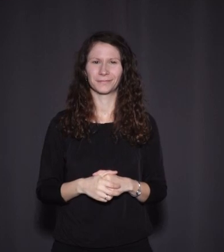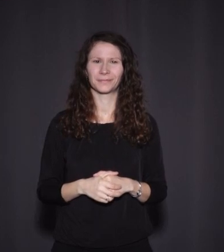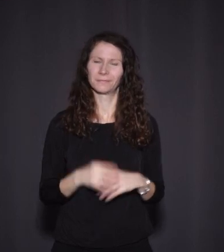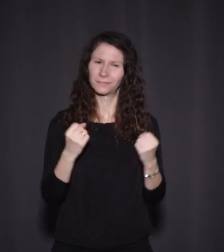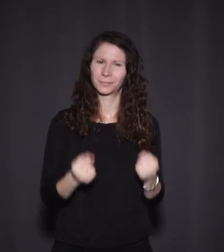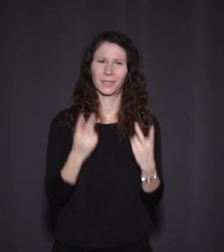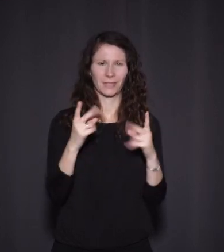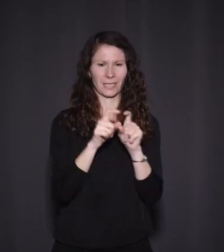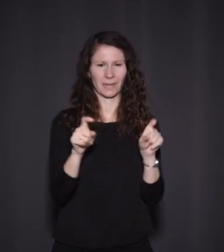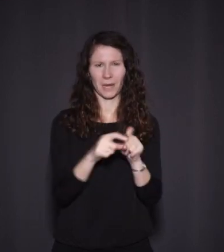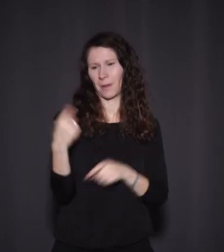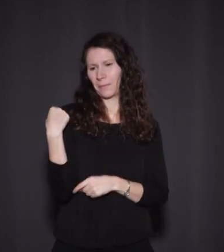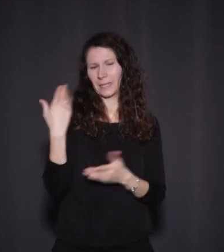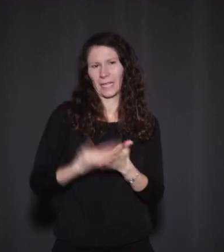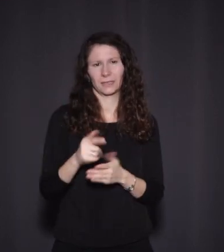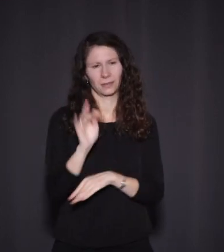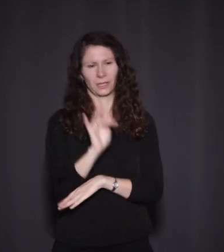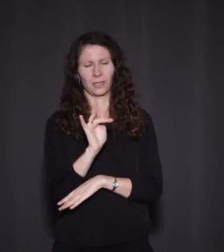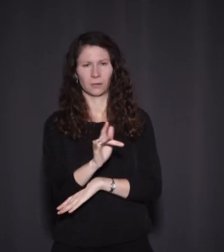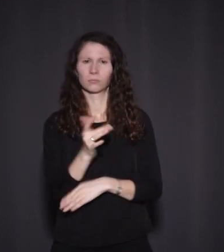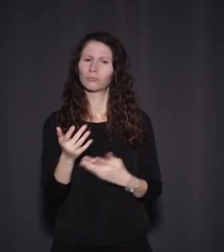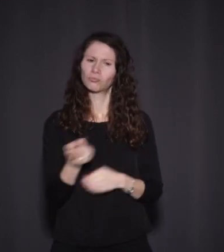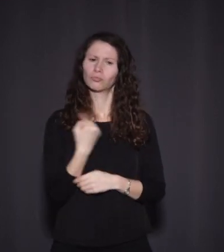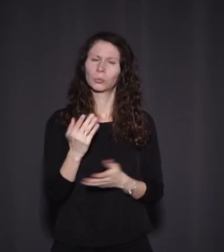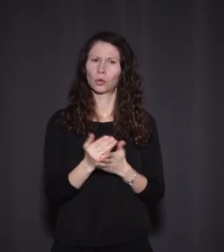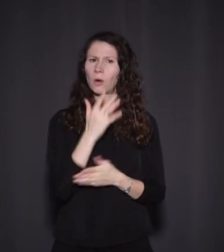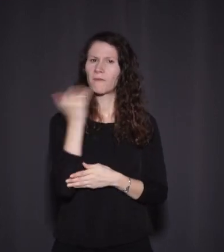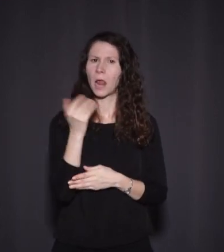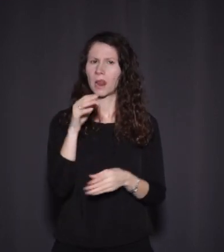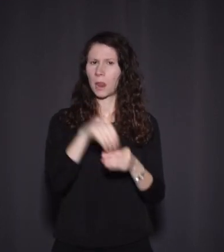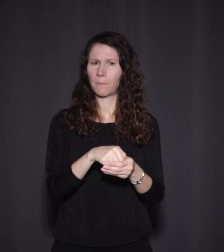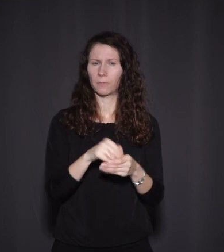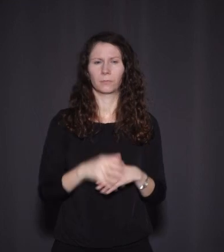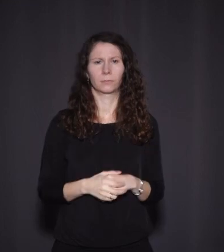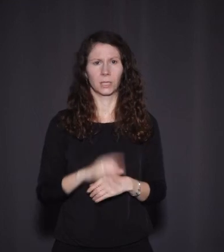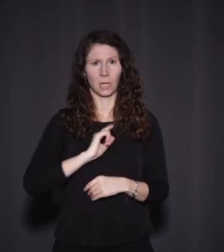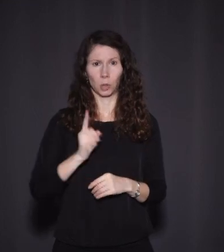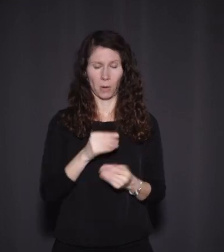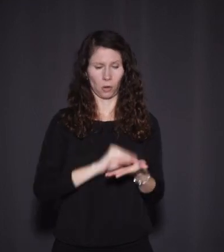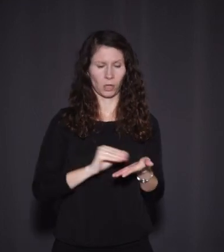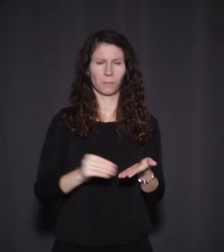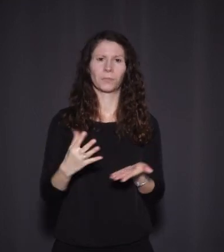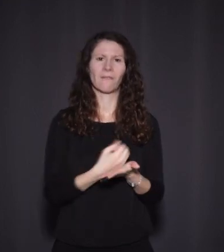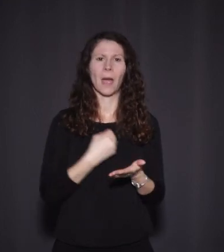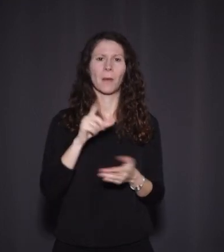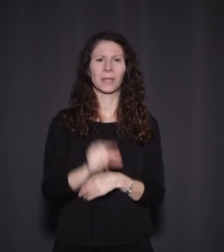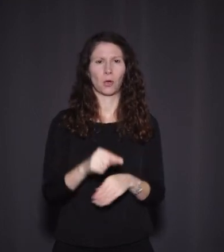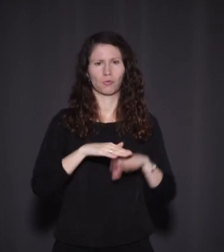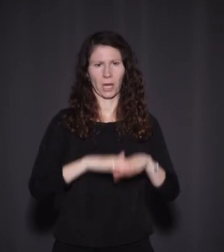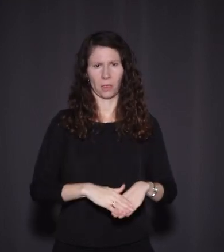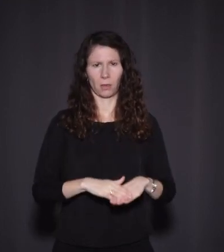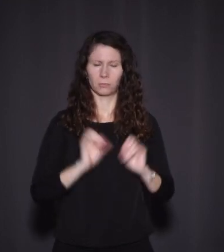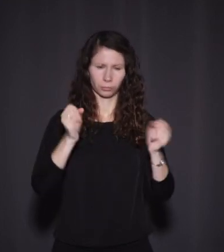die hier jetzt sozusagen kritisch kommentiert worden sind, haben wir eine ganze Menge Punkte schon mit aufgenommen. Ich habe es mir extra nochmal aufgeschrieben. Erwerbsminderungsrenten gehen wir